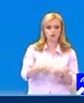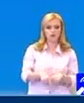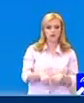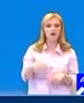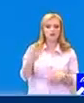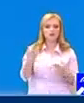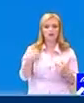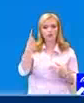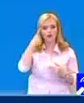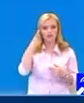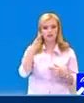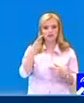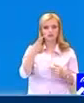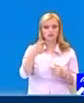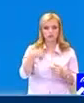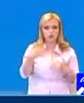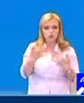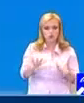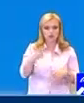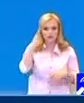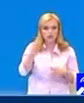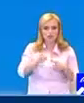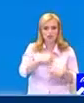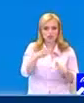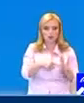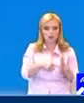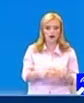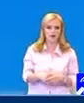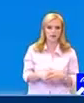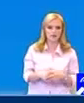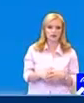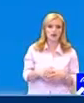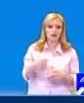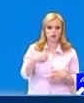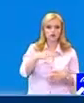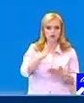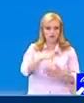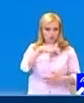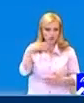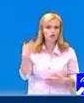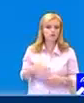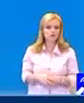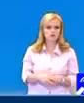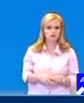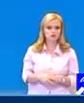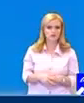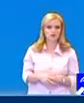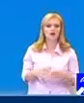Asta va fi un front al lor deschis. Dar noi suntem mulți și va trebui